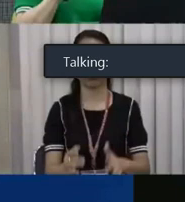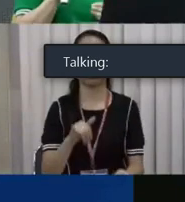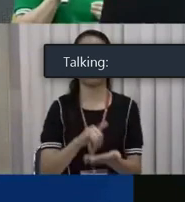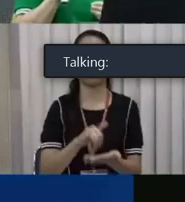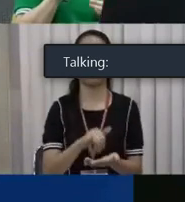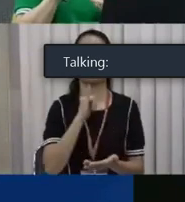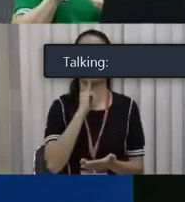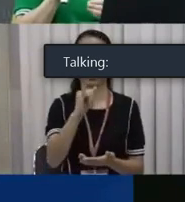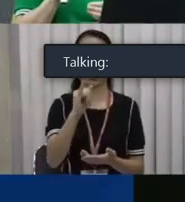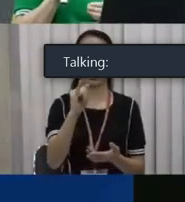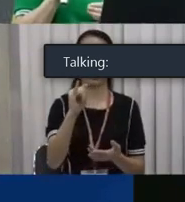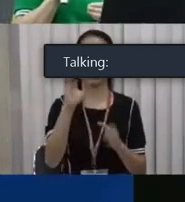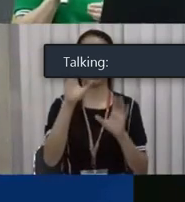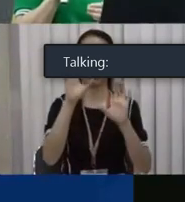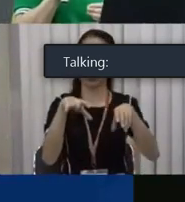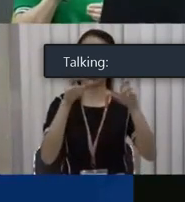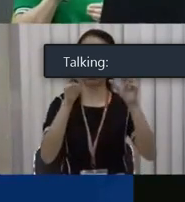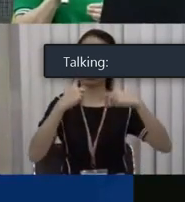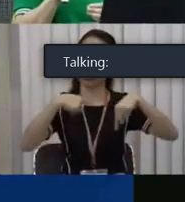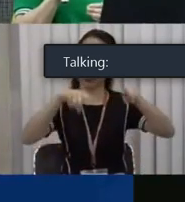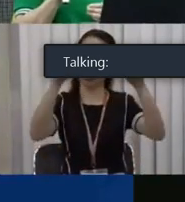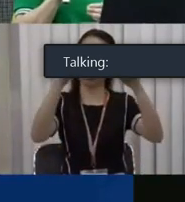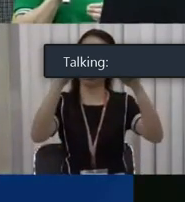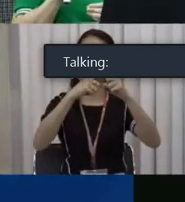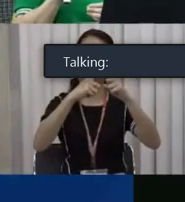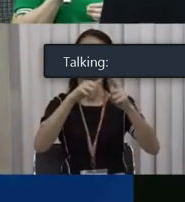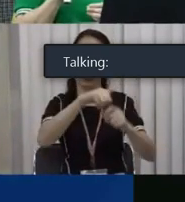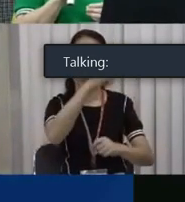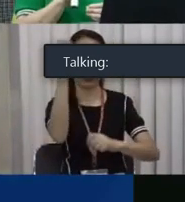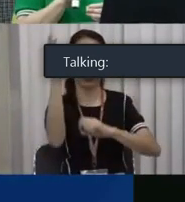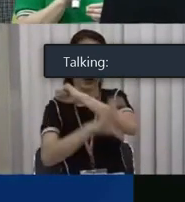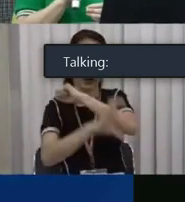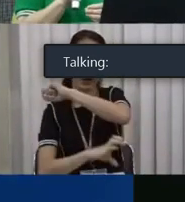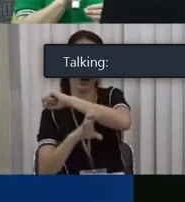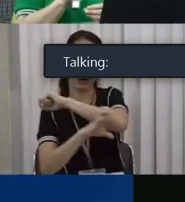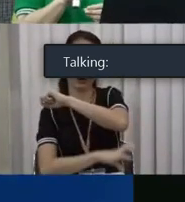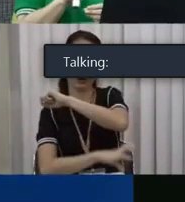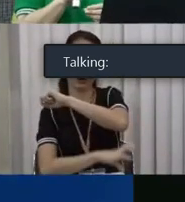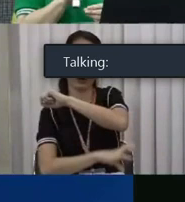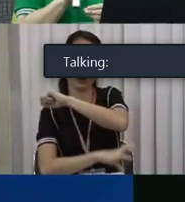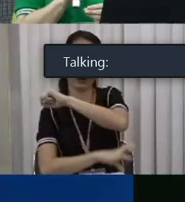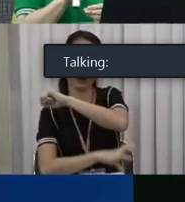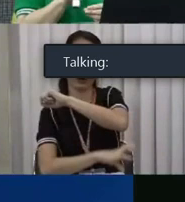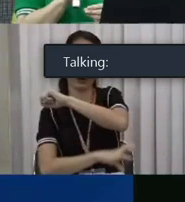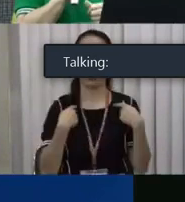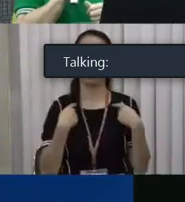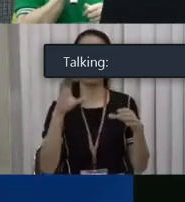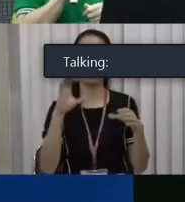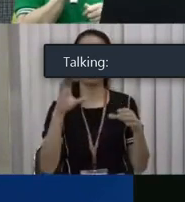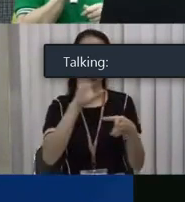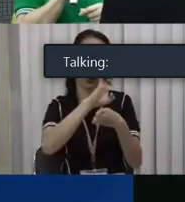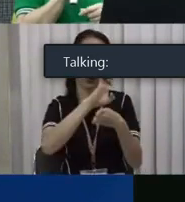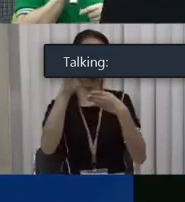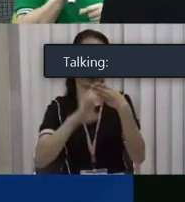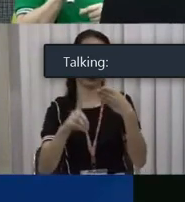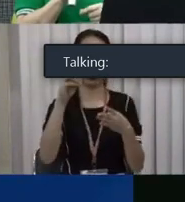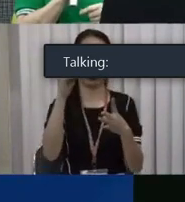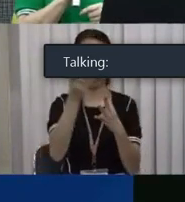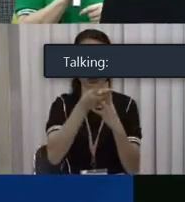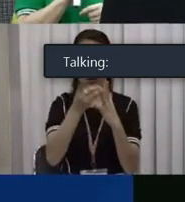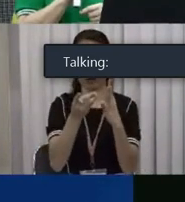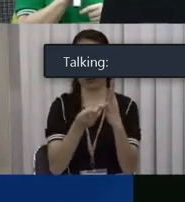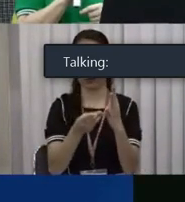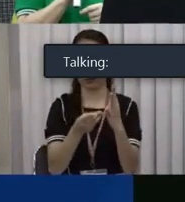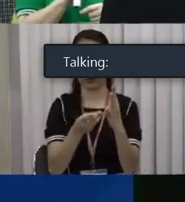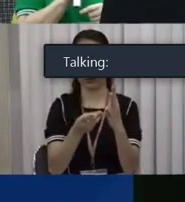gawas, nga documented o kinahanglang membro sa OWA. Then we